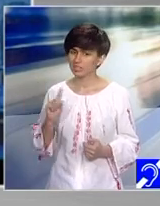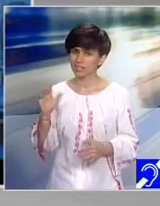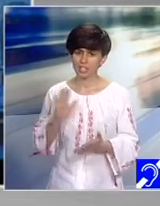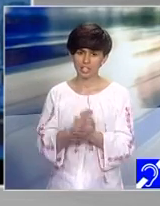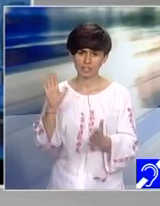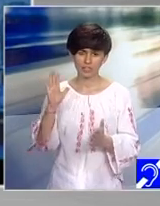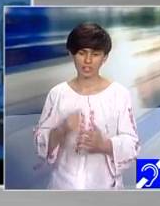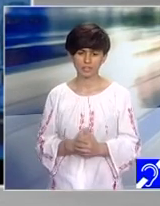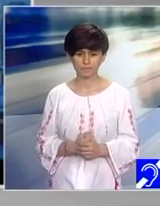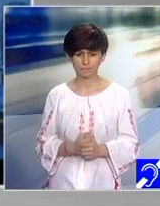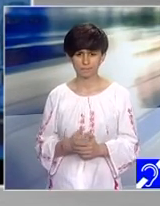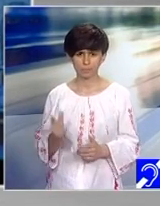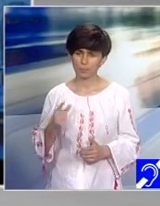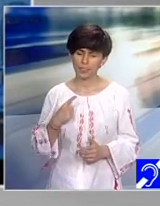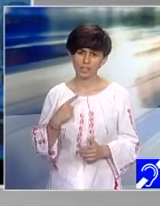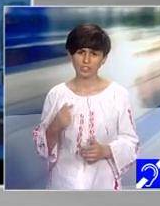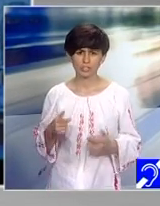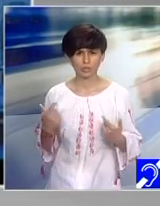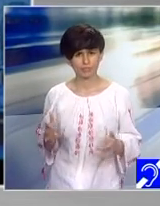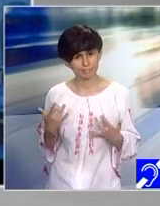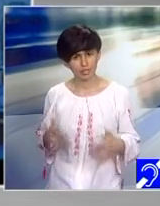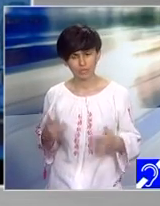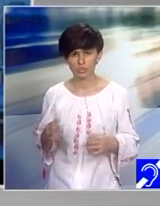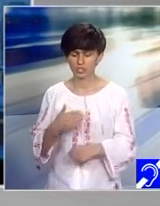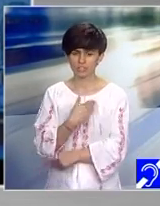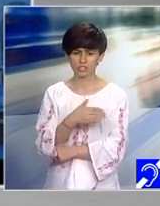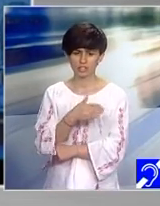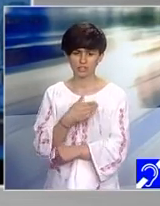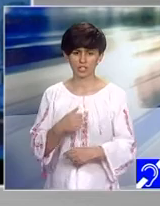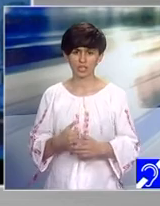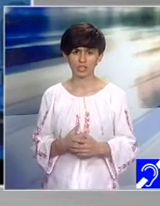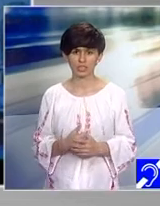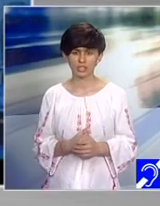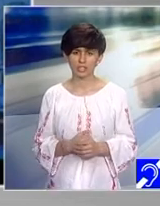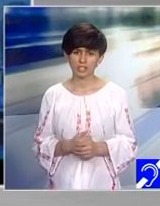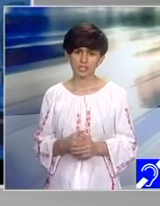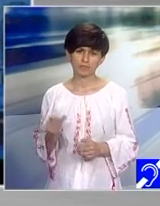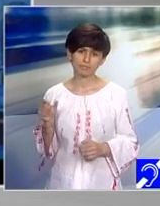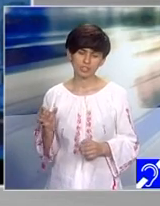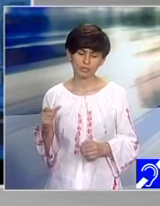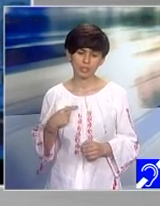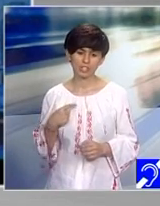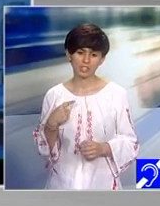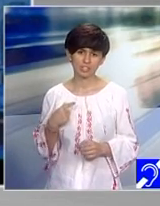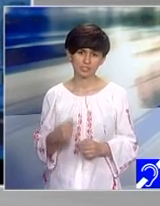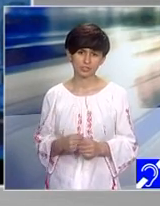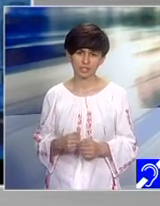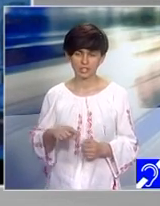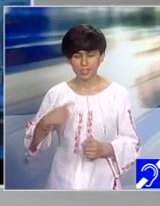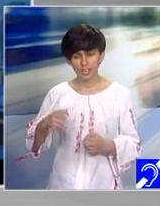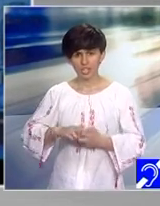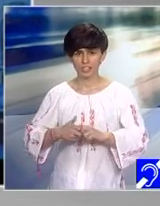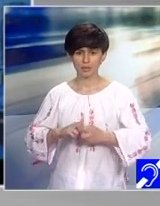urgență națională, nu e o știre, din păcate. Știrea sunt cei 60 de stâlpi care au căzut în mod legitim, dar iată cum atenția noastră... Nu este o problemă de